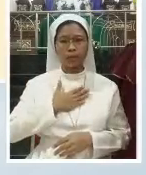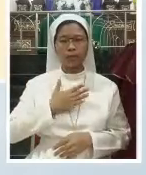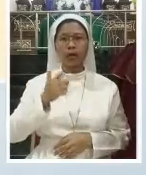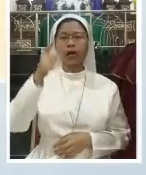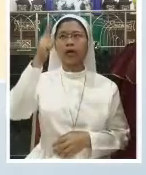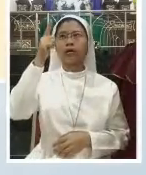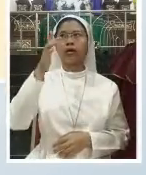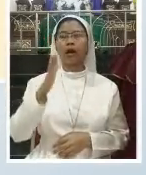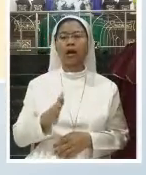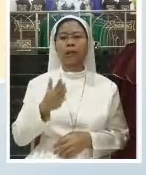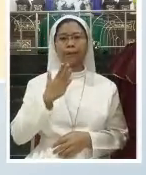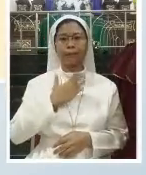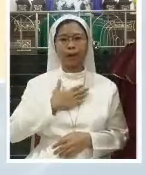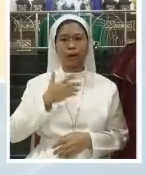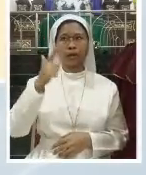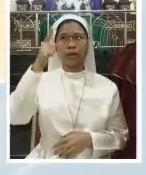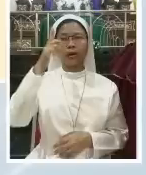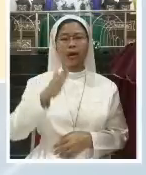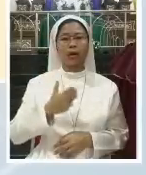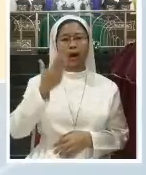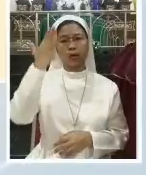So, Diyos ko,